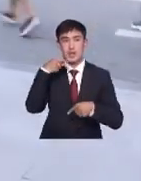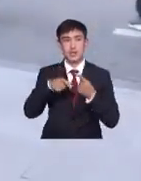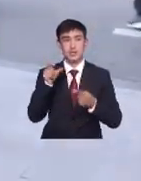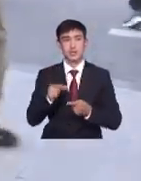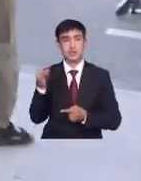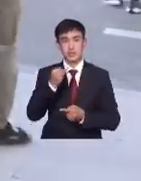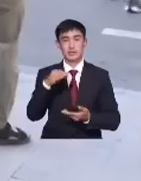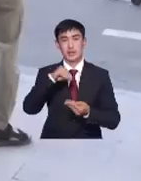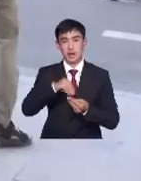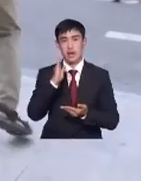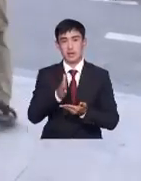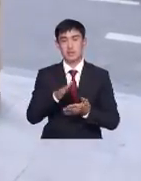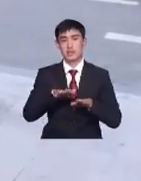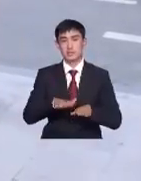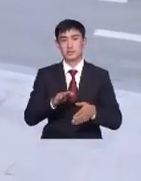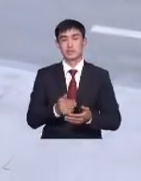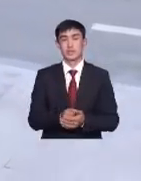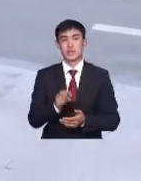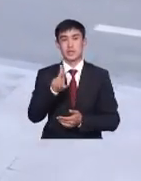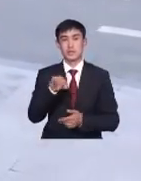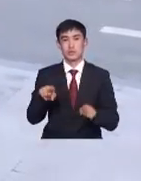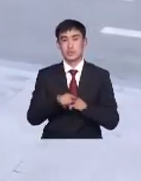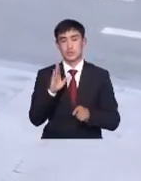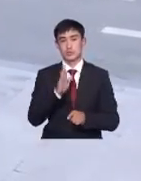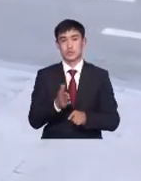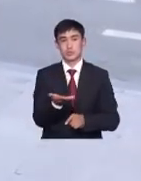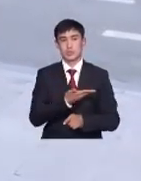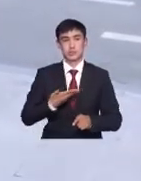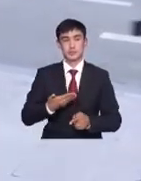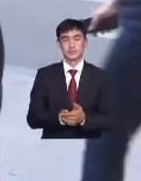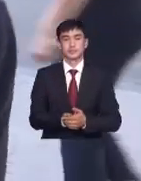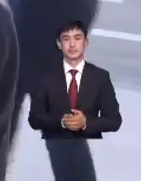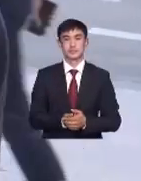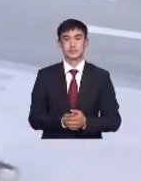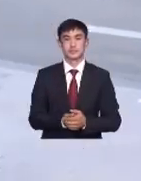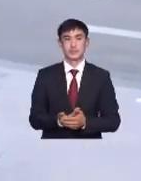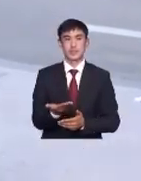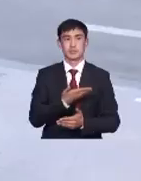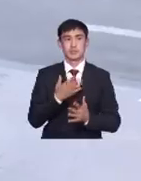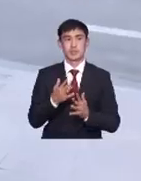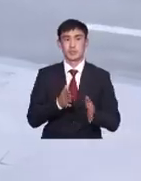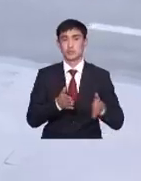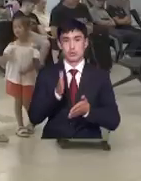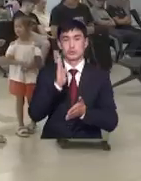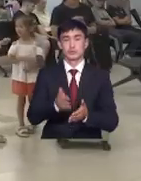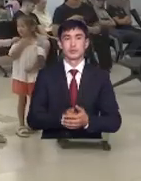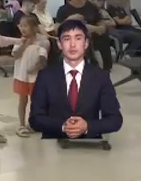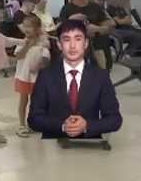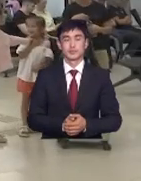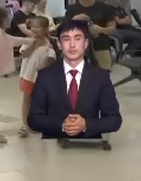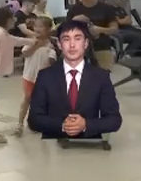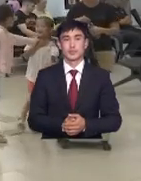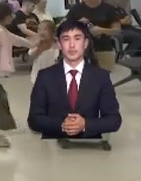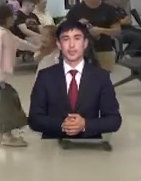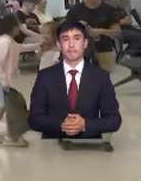тарихта қалады. Біз енді Демеу ағай сақты болсақ дейміз енді. Бізге жолын берсін иншаллах. Төрткіл